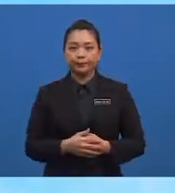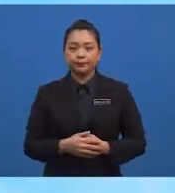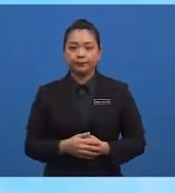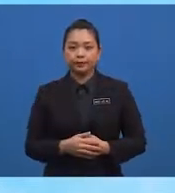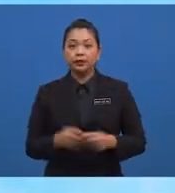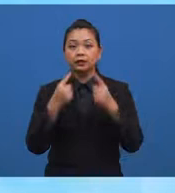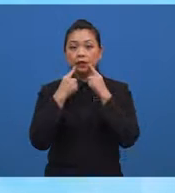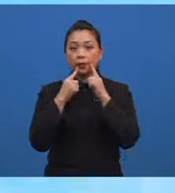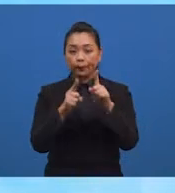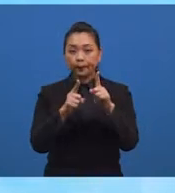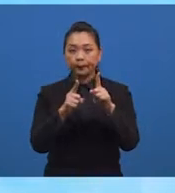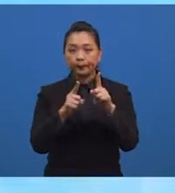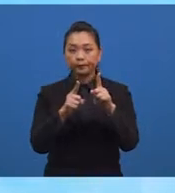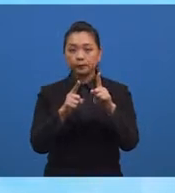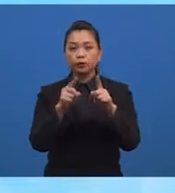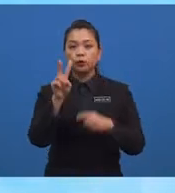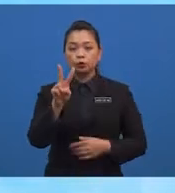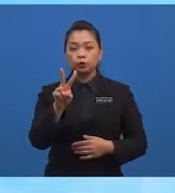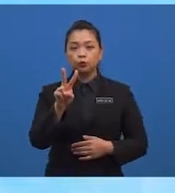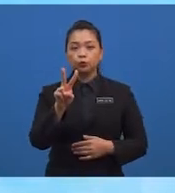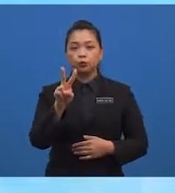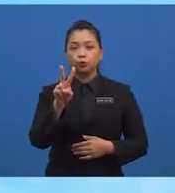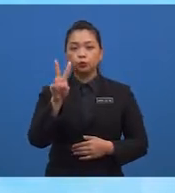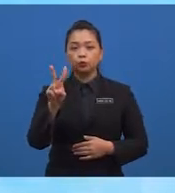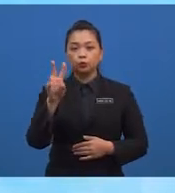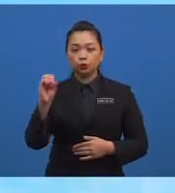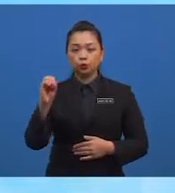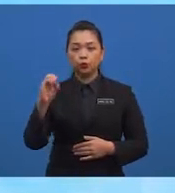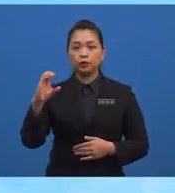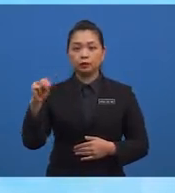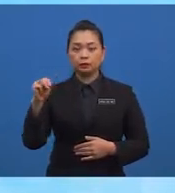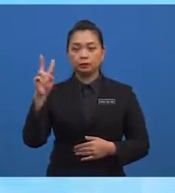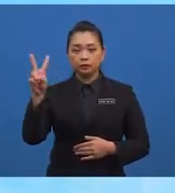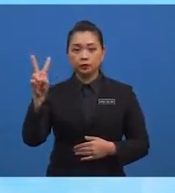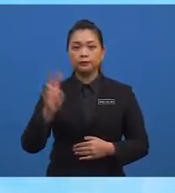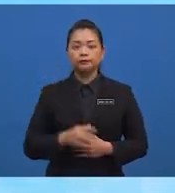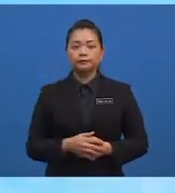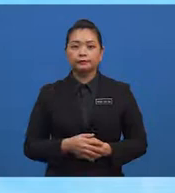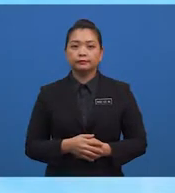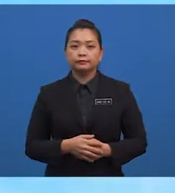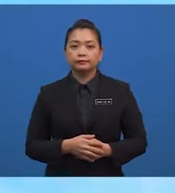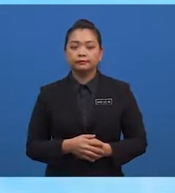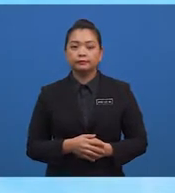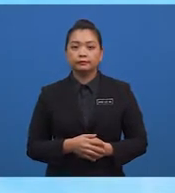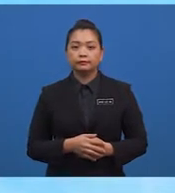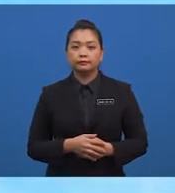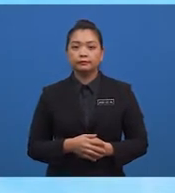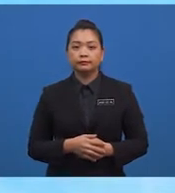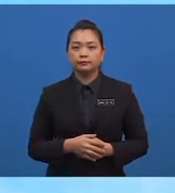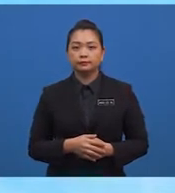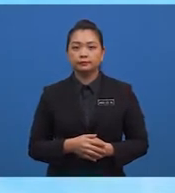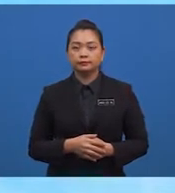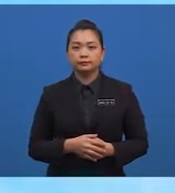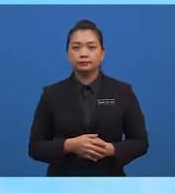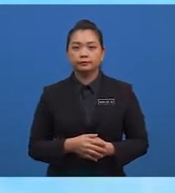cm. Jawapannya 220 cm persegi. Langkah